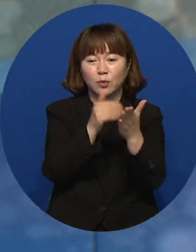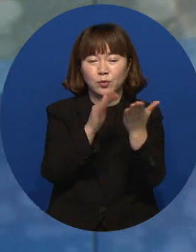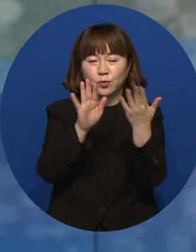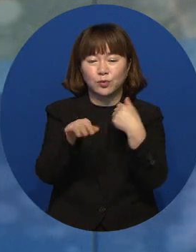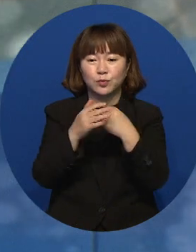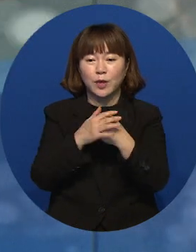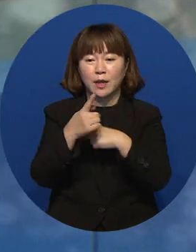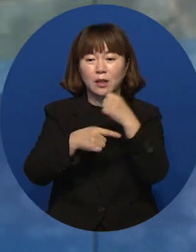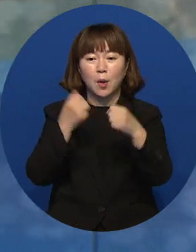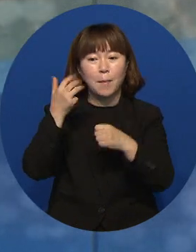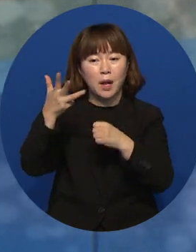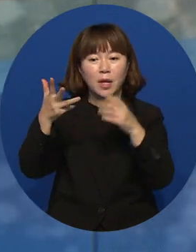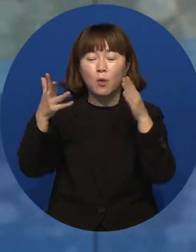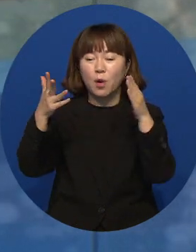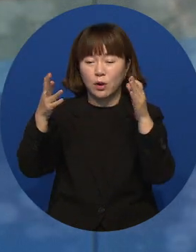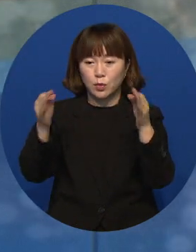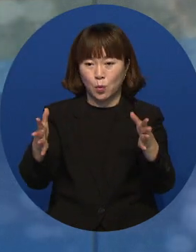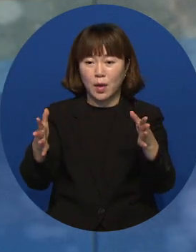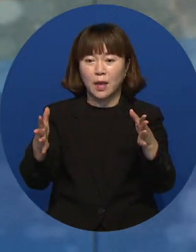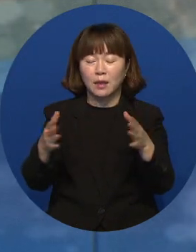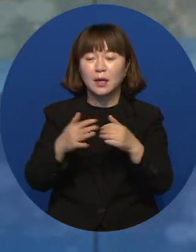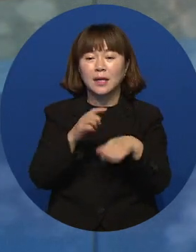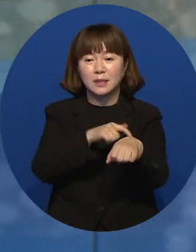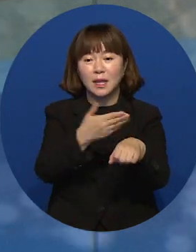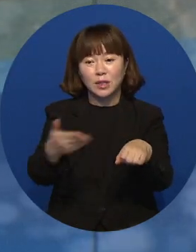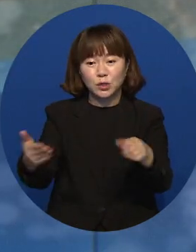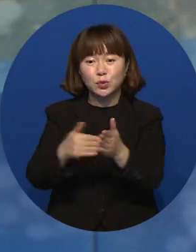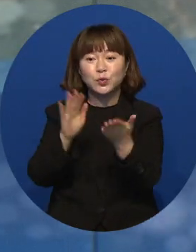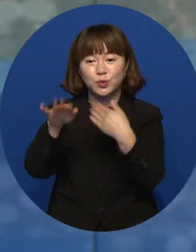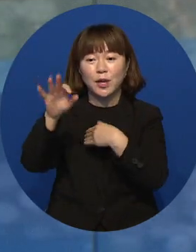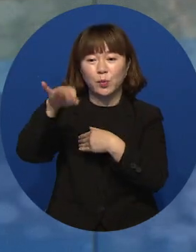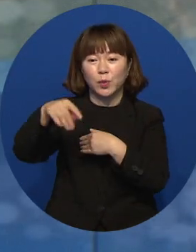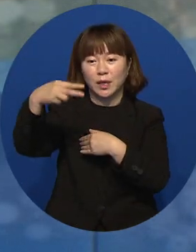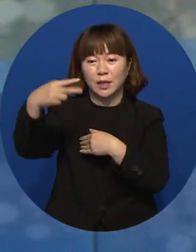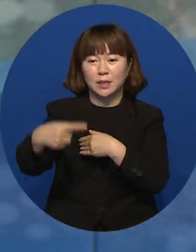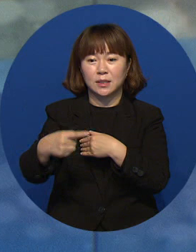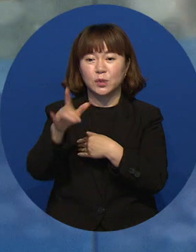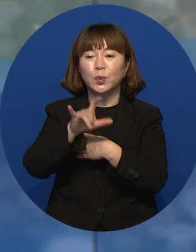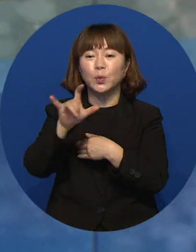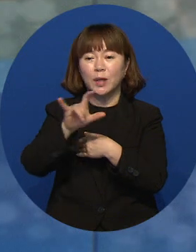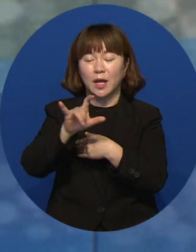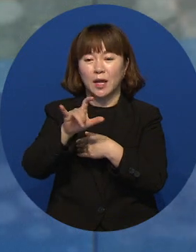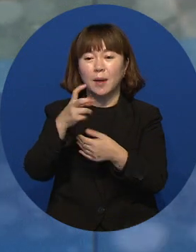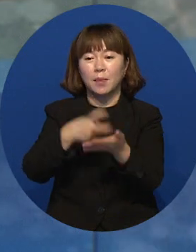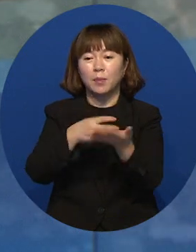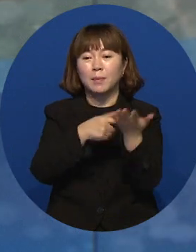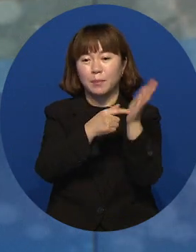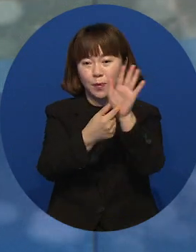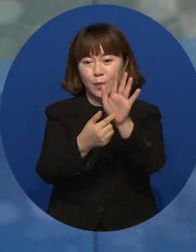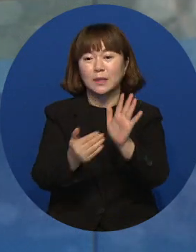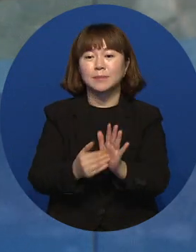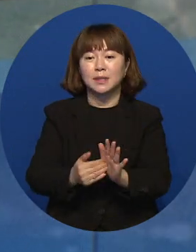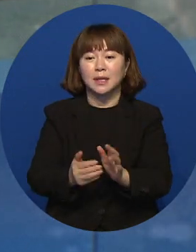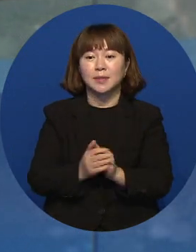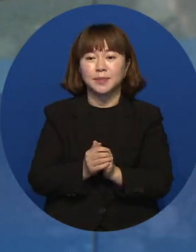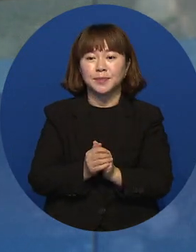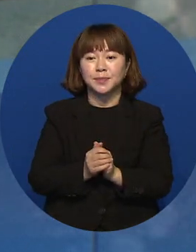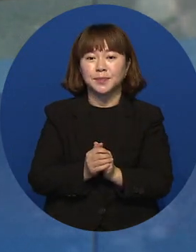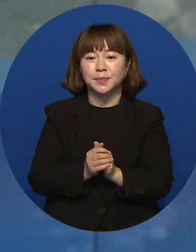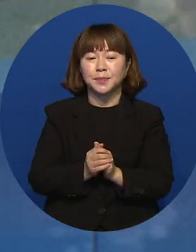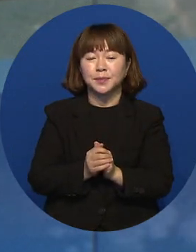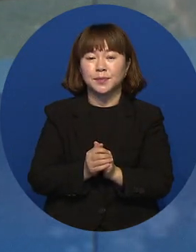나온 이미 더 코로나 방역과 일상 생활은 공존 해보겠다 함께 가 보겠다는 발표 인데 어떤 분은 조금